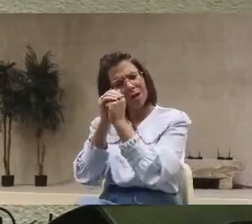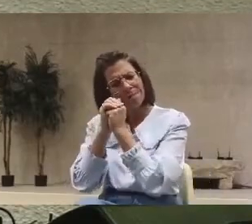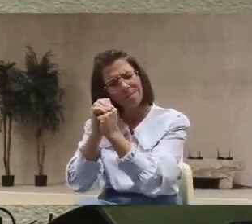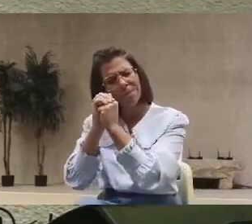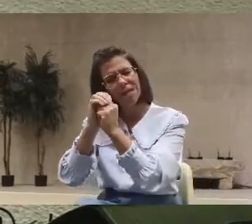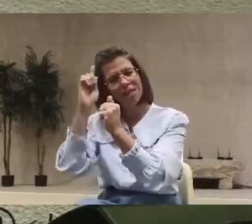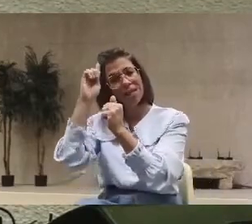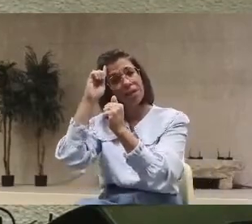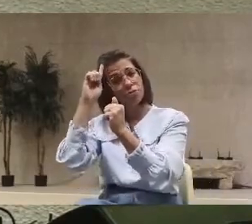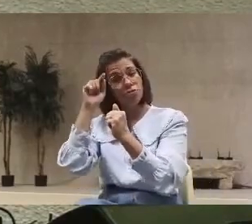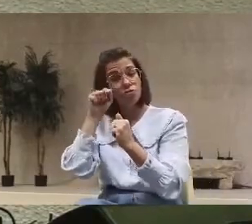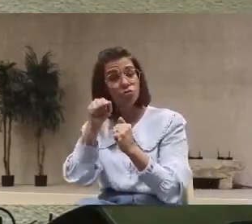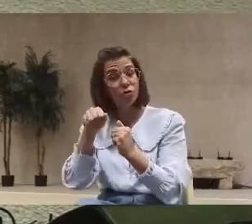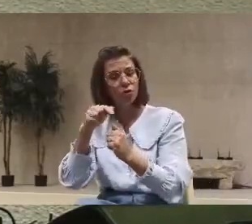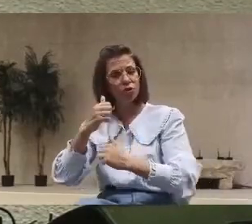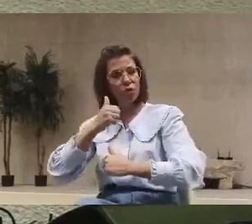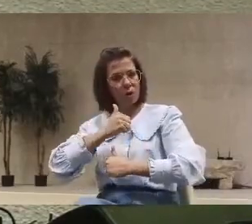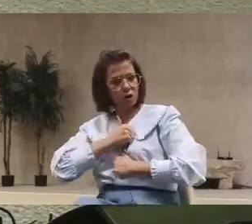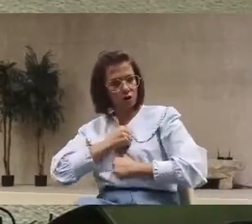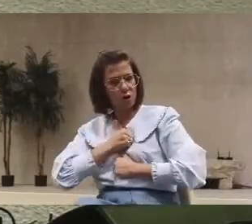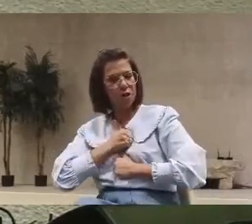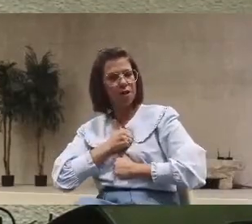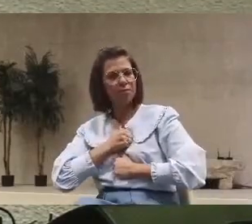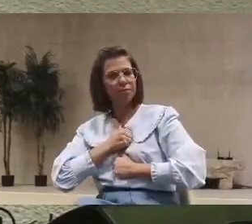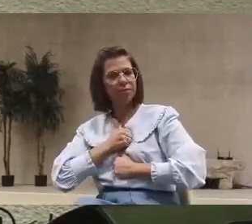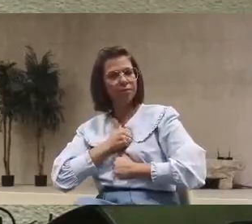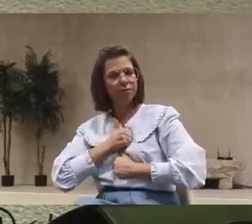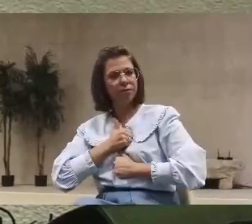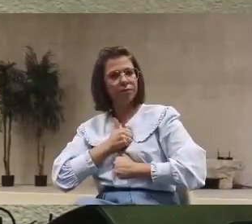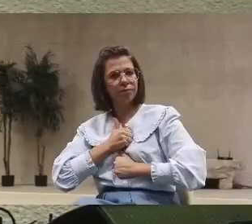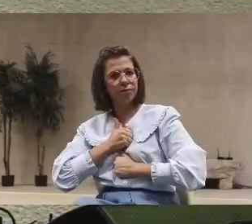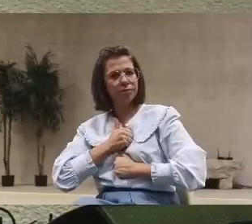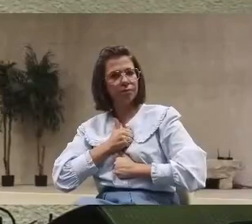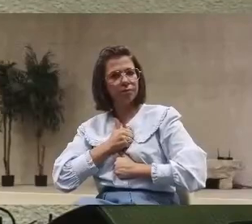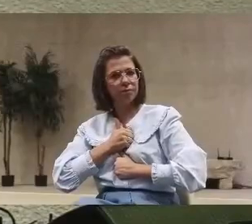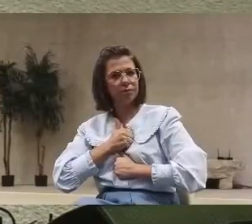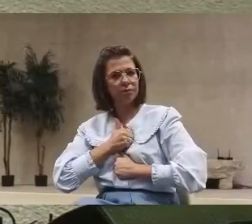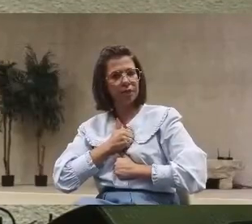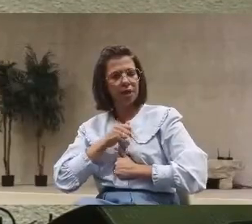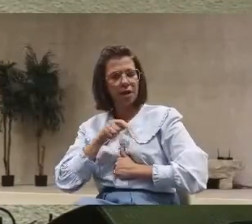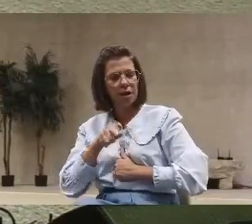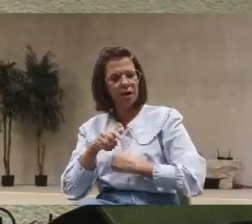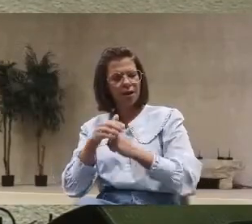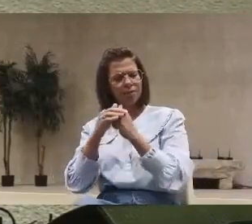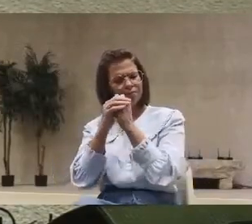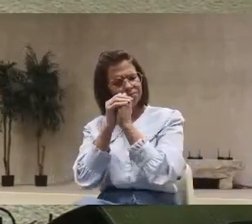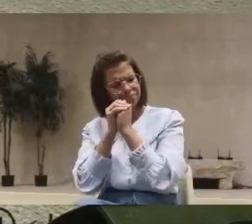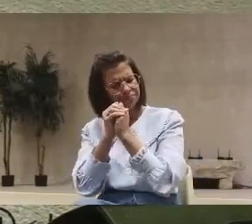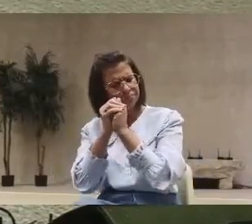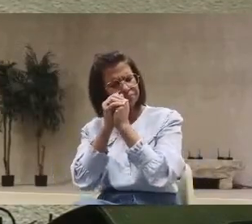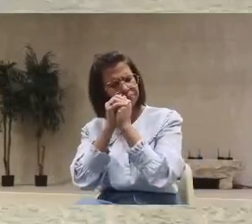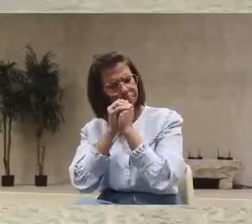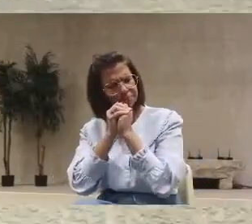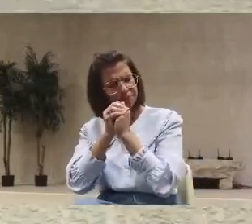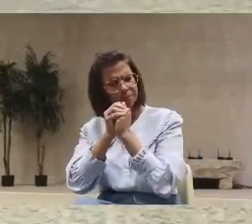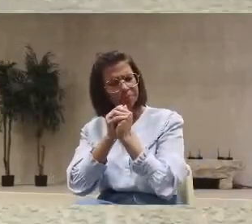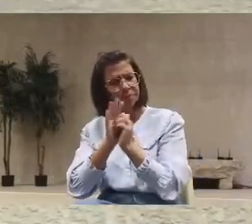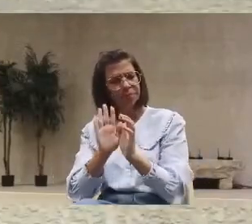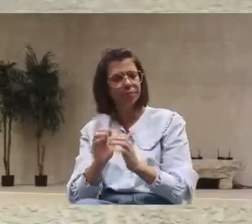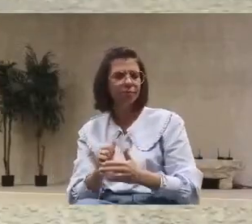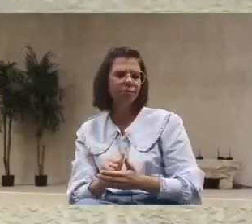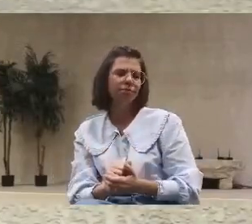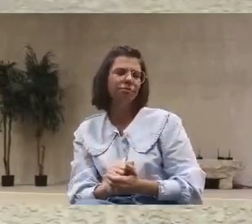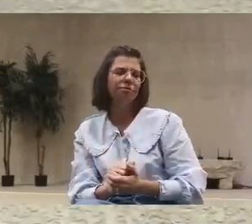intercédé pour le salut de ce jeune homme qui allait le tuer et quand elle a fini elle a dit bon ben c'est bon